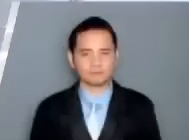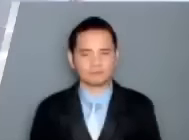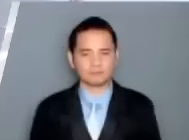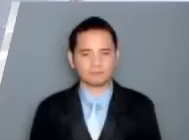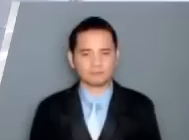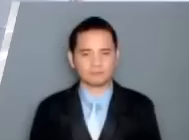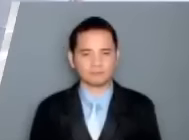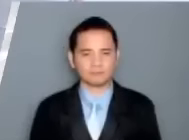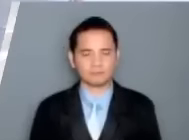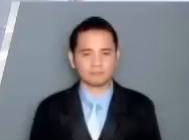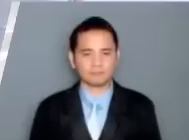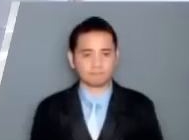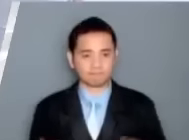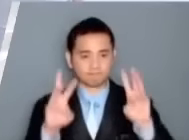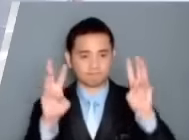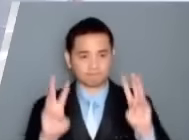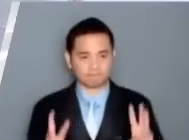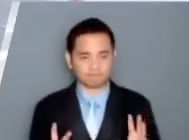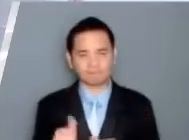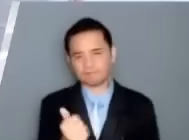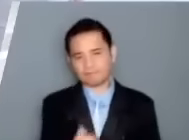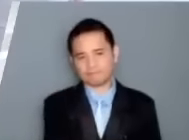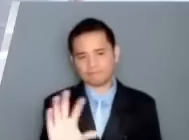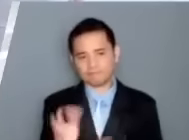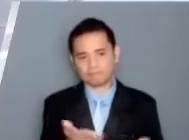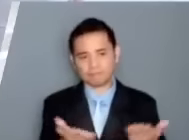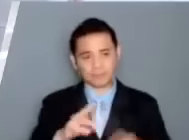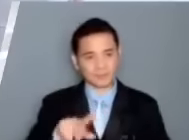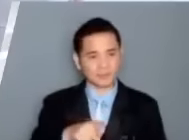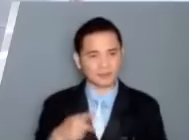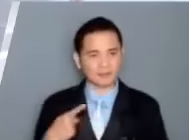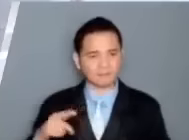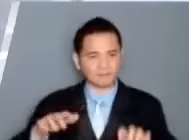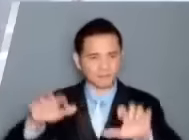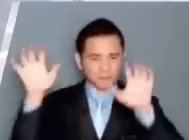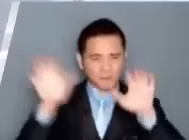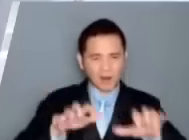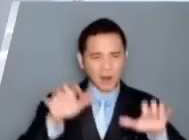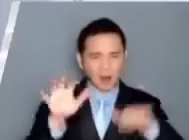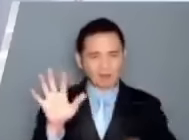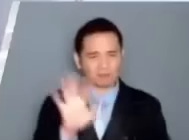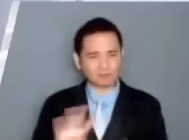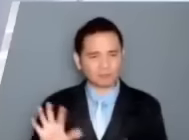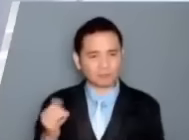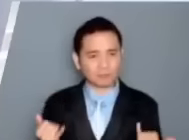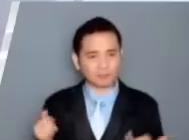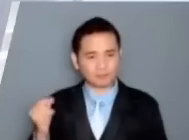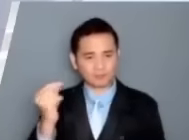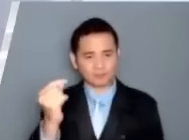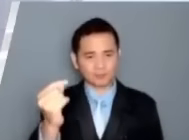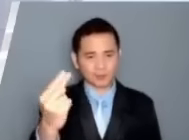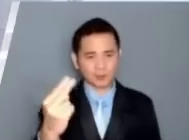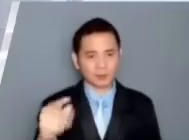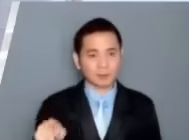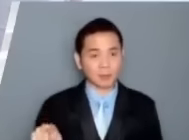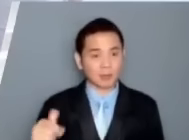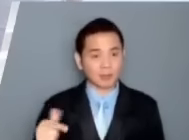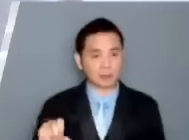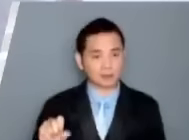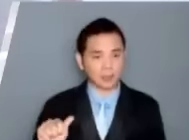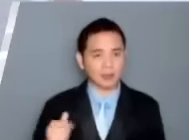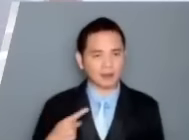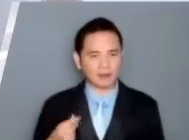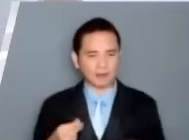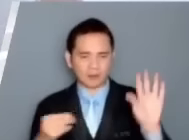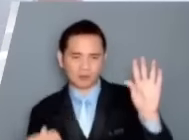Magandang umaga mga kapuso, halos buong bansa po ang makakaranas ng maulang panahon ngayong araw ng Webes. Ayon sa pag-asa, epekto po yan ng hangin Habagat at ng low